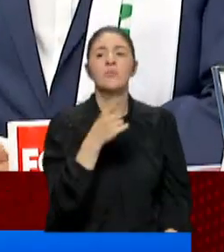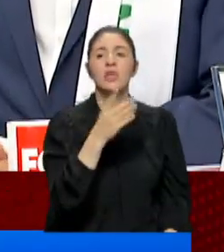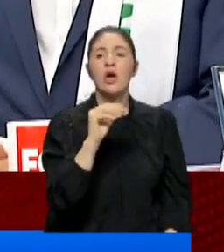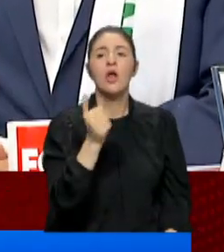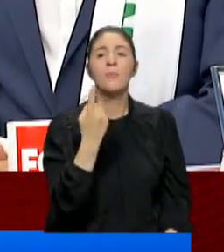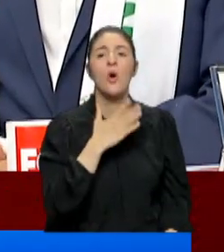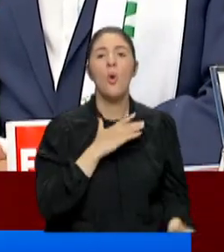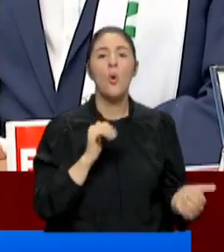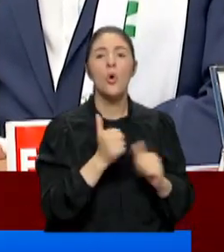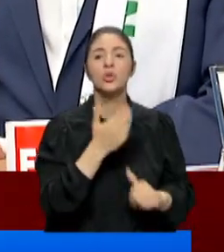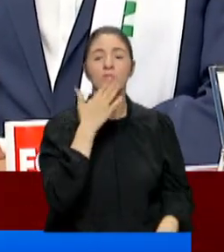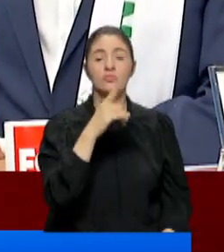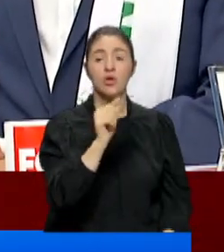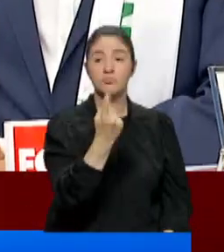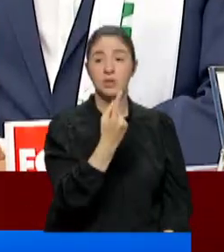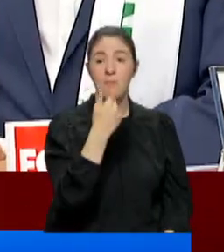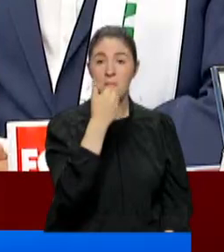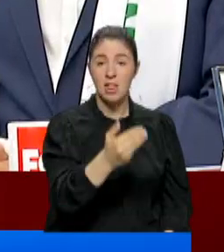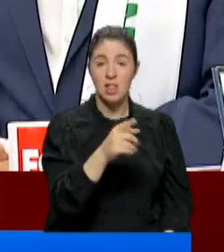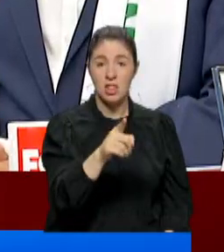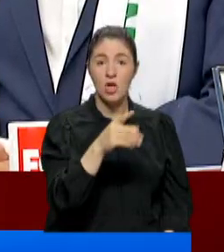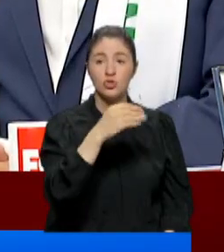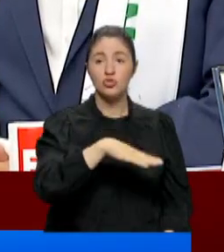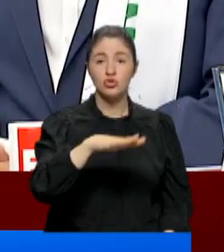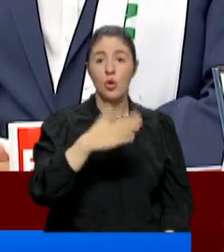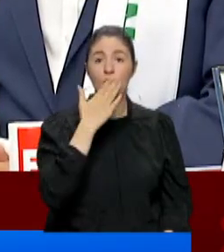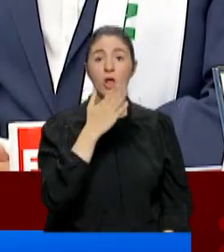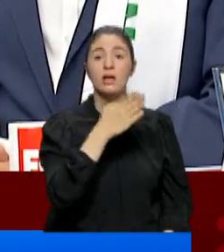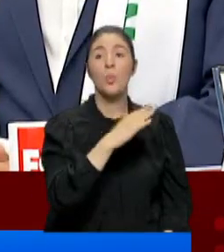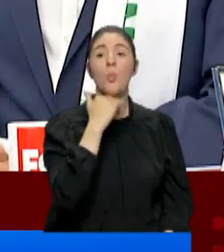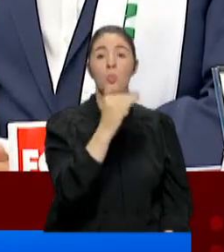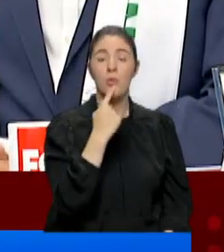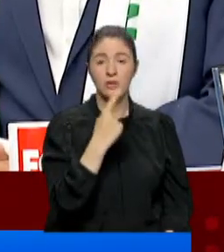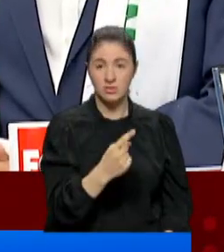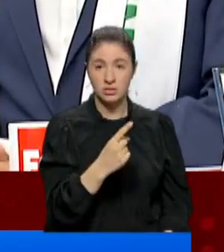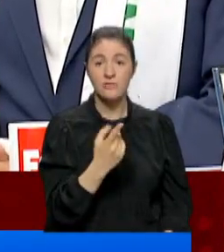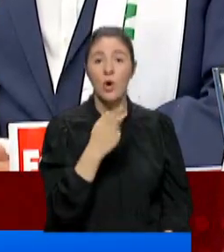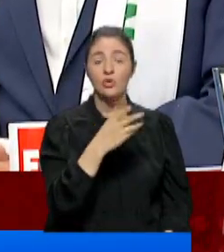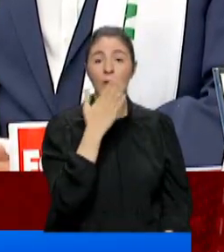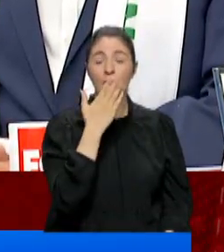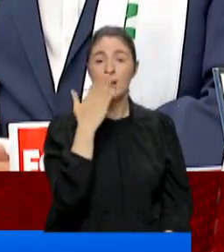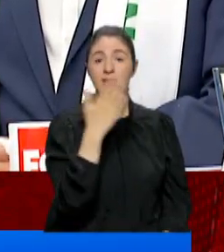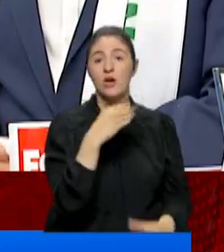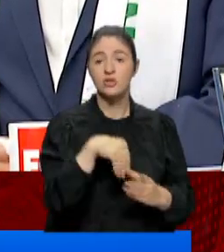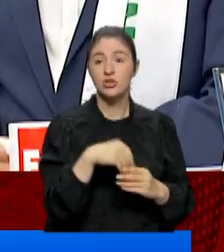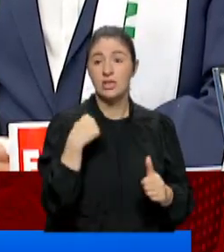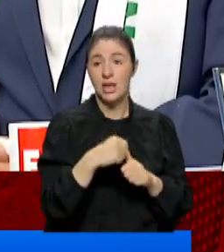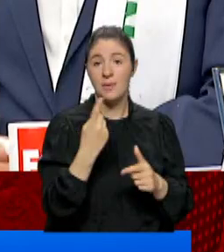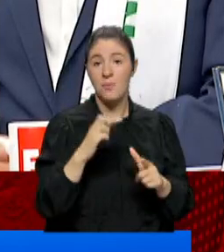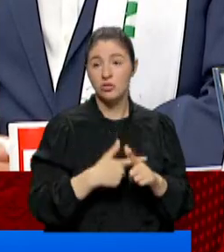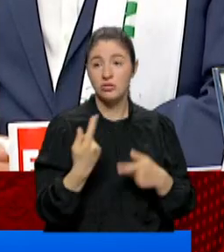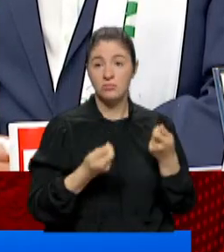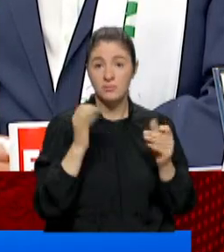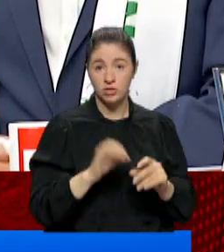daha önemli bir önceliğim yok. Siz o gün bir şeyden bahsettiniz. Çocuklarımız okula gidemiyorlar dediniz. Evet. Ve onların okula gitmesi için de yine bir proje, bir